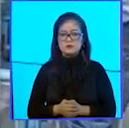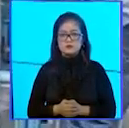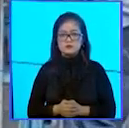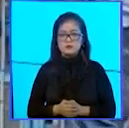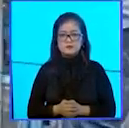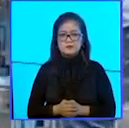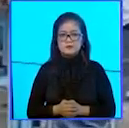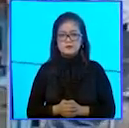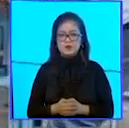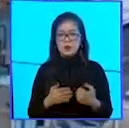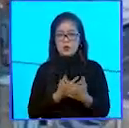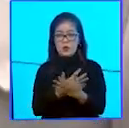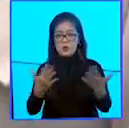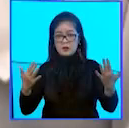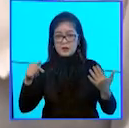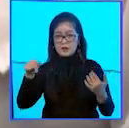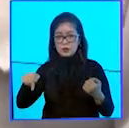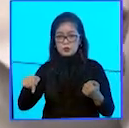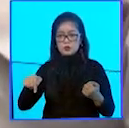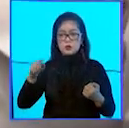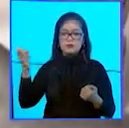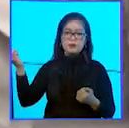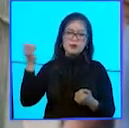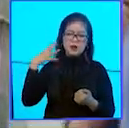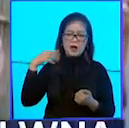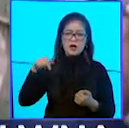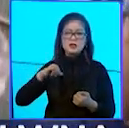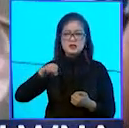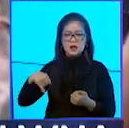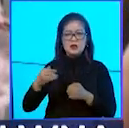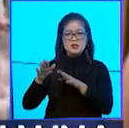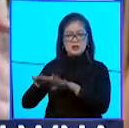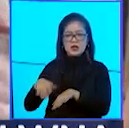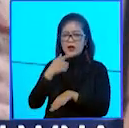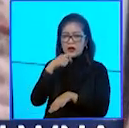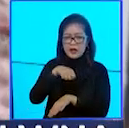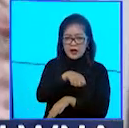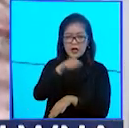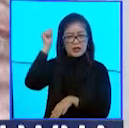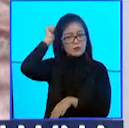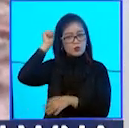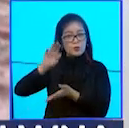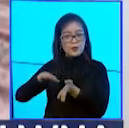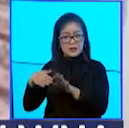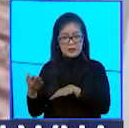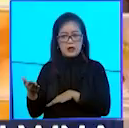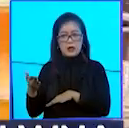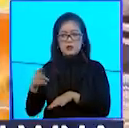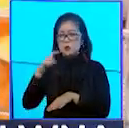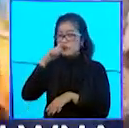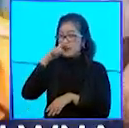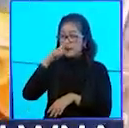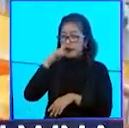Menurut warga sekitar, balita J sejak lahir tinggal bersama neneknya. Ibunya telah meninggal dunia, sedangkan ayah balita J adalah seorang warga